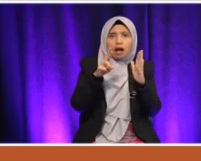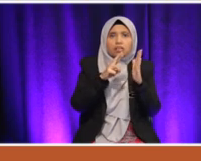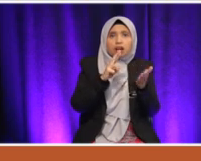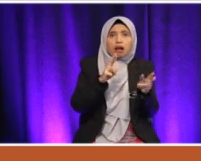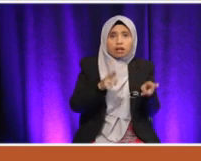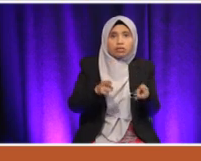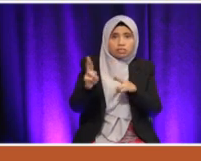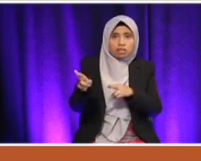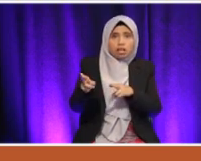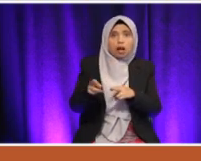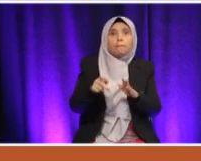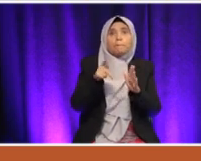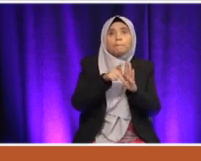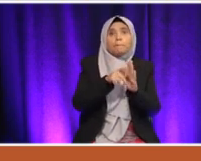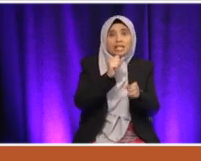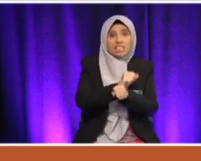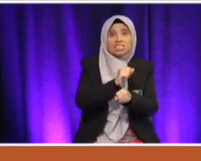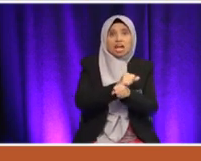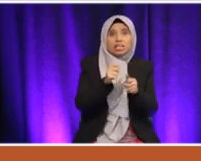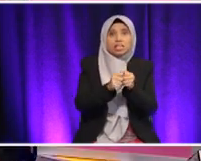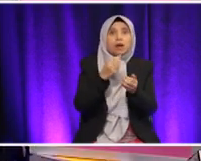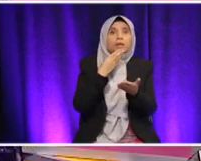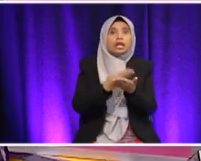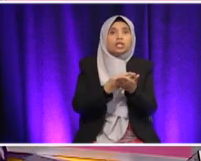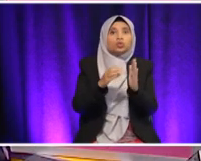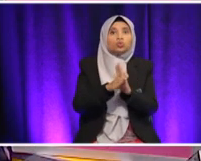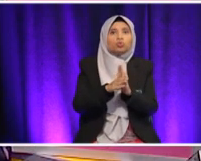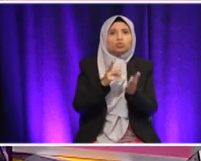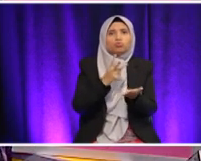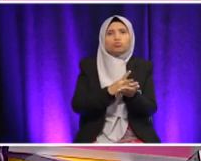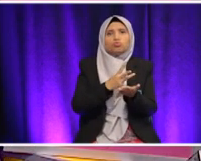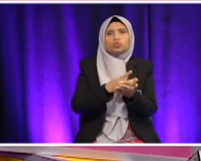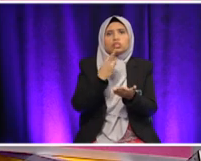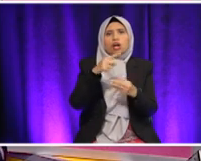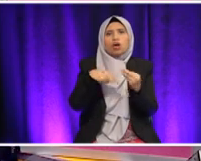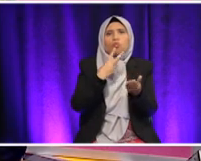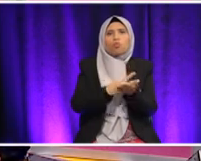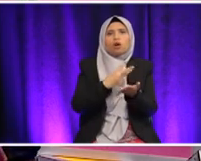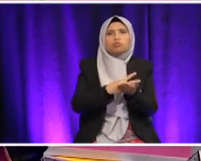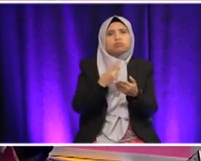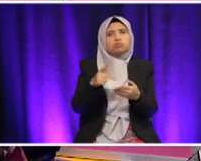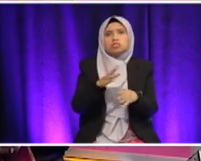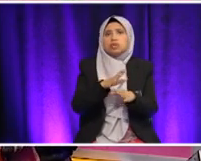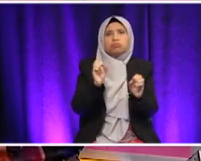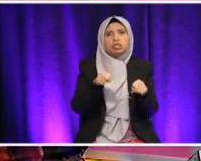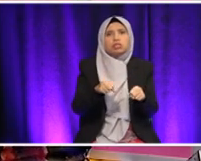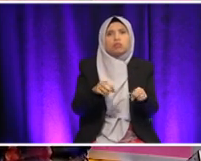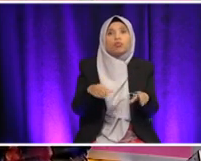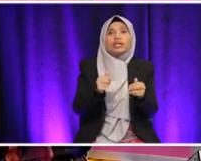pekerjaan dengan baik contohnya menguruskan keuangan dia pun tidak dapat uruskan dengan baik